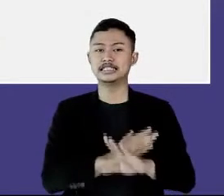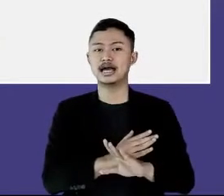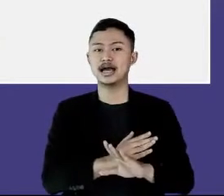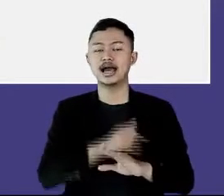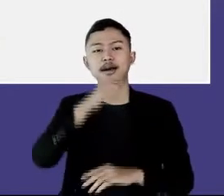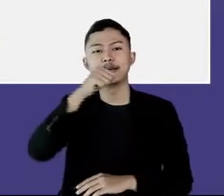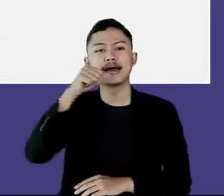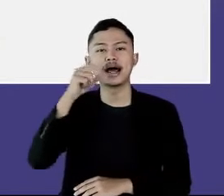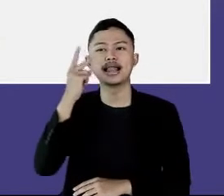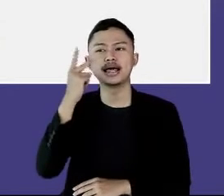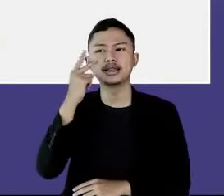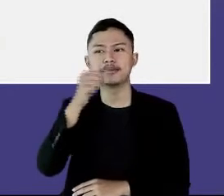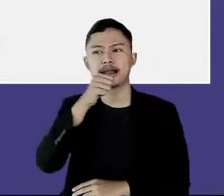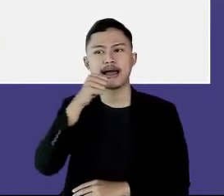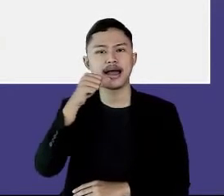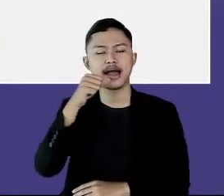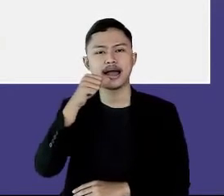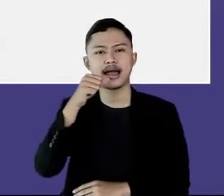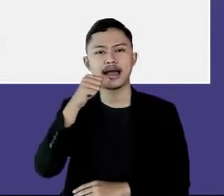yang merah itu, di mana